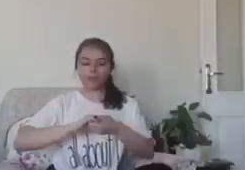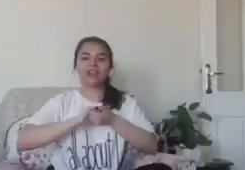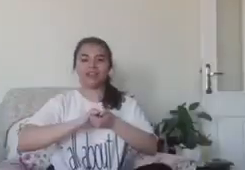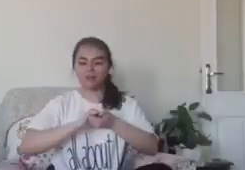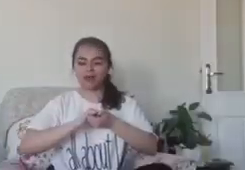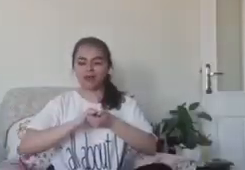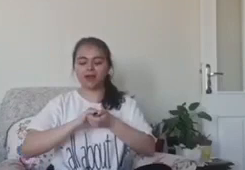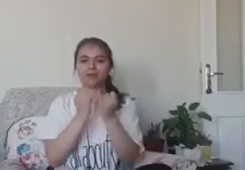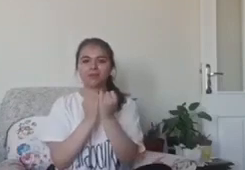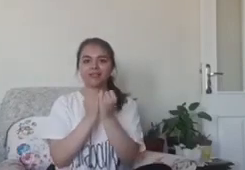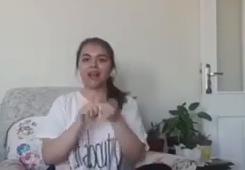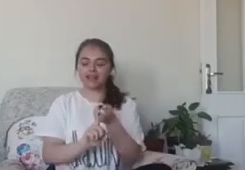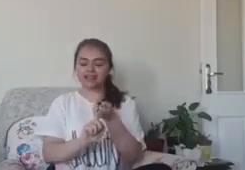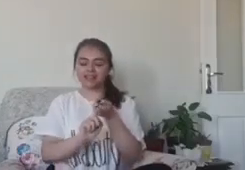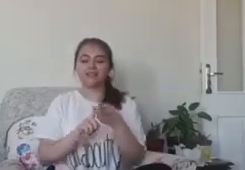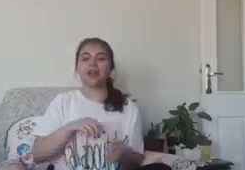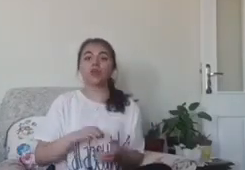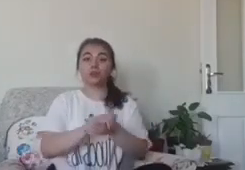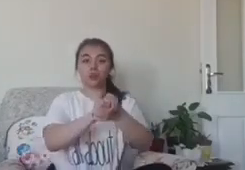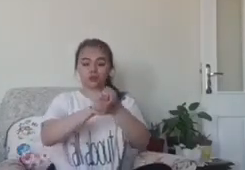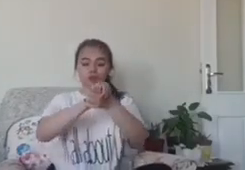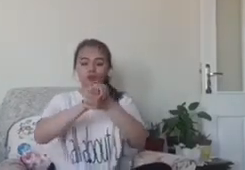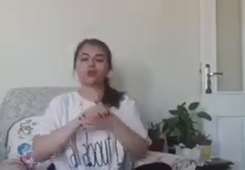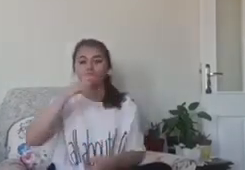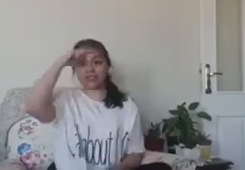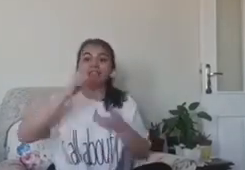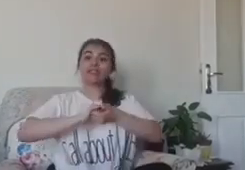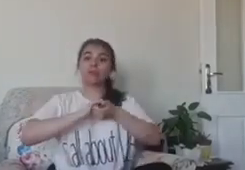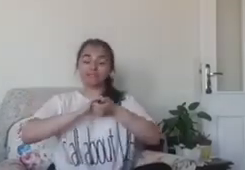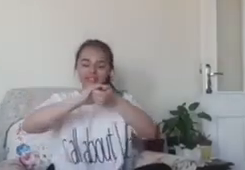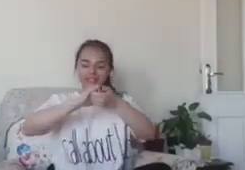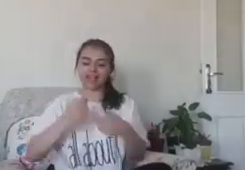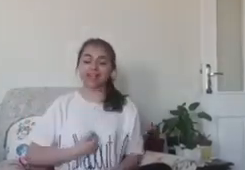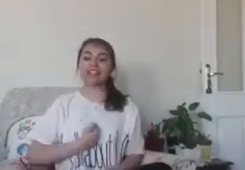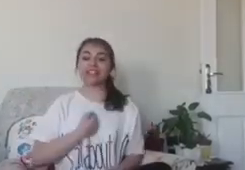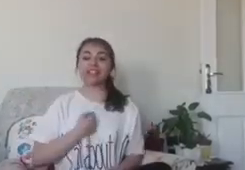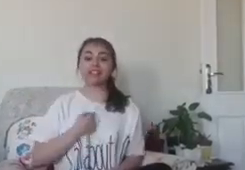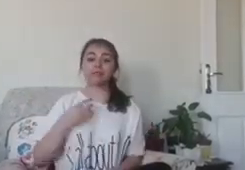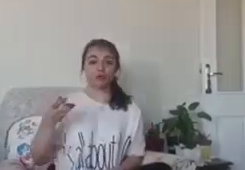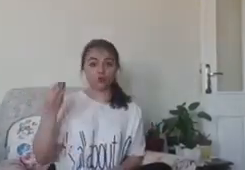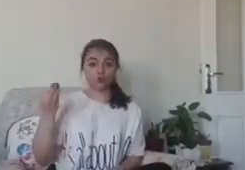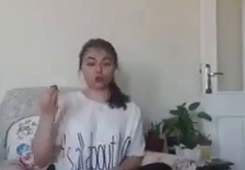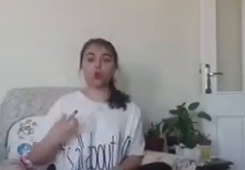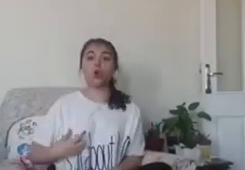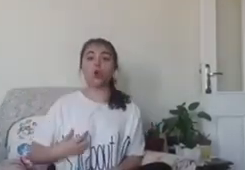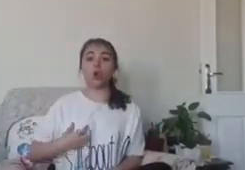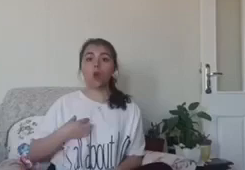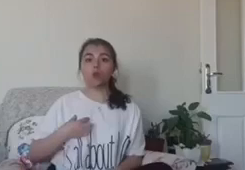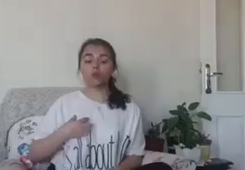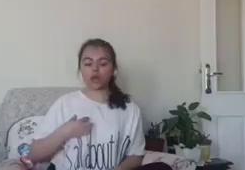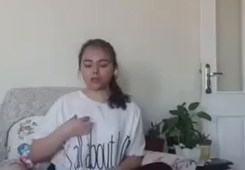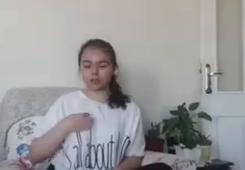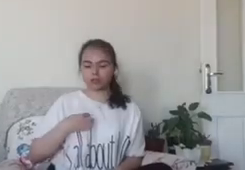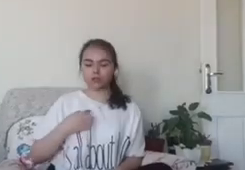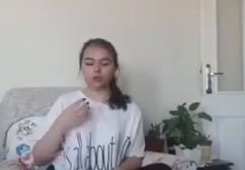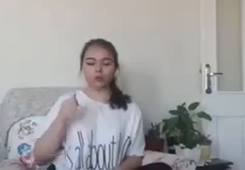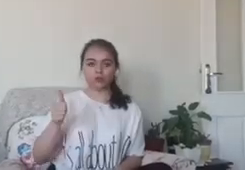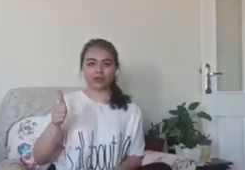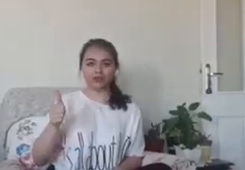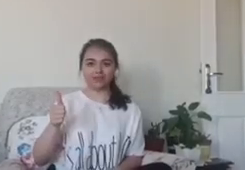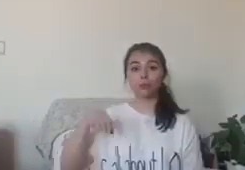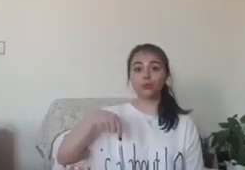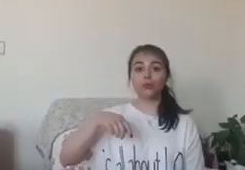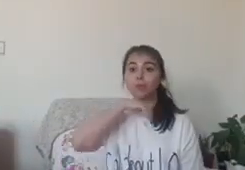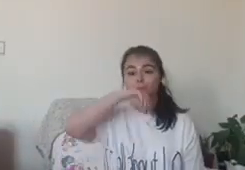Bayramlar, birlik ve beraberliğimizi, kardeşlik ve dostluğumuzu en sıcak şekilde hissettiğimiz çok özel